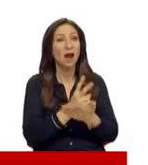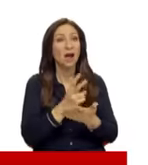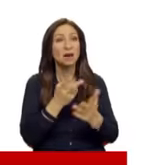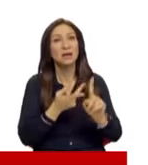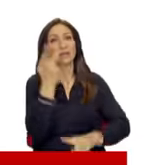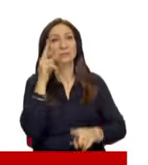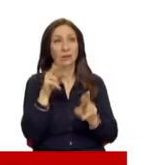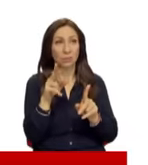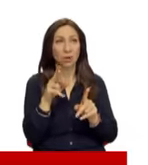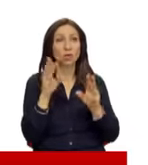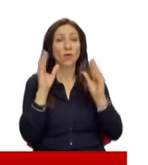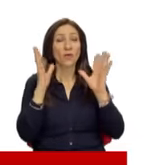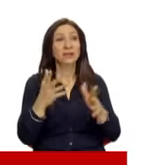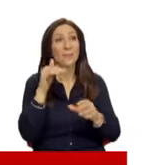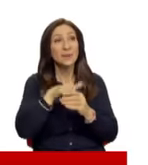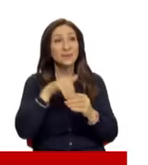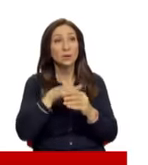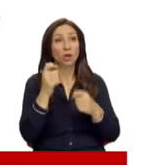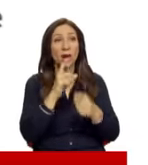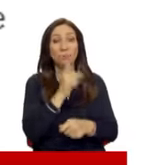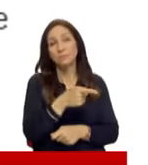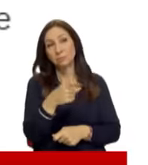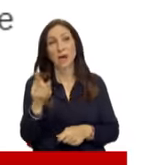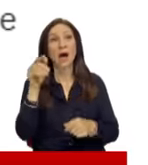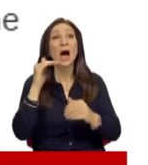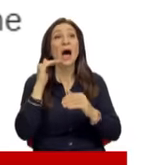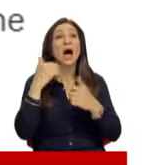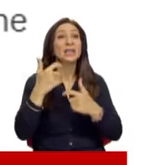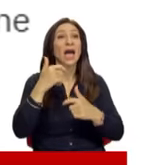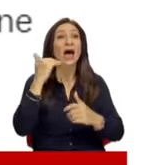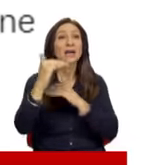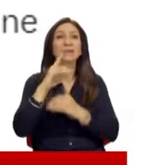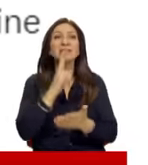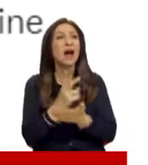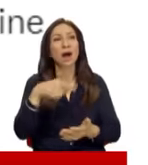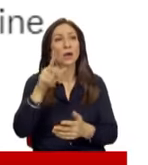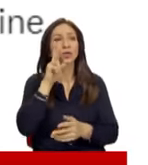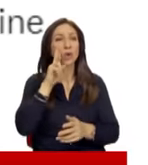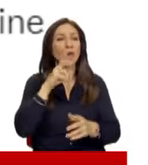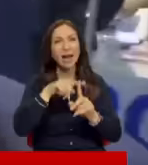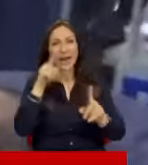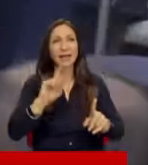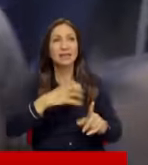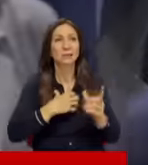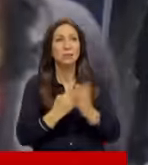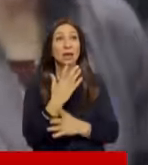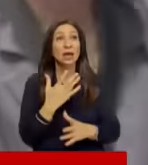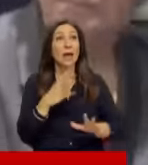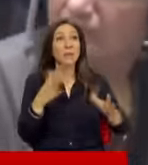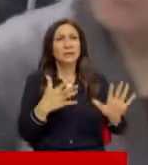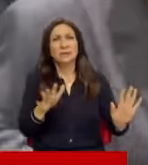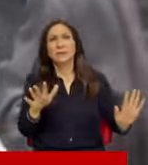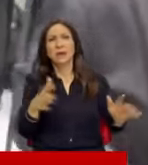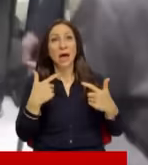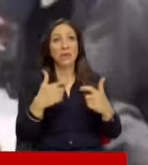söz konusudur. Çok sayıda milletvekilimizi görevlendirdik. Hatay halkının iradesine sonuna kadar sahip çıkacağız. Nefeslerin